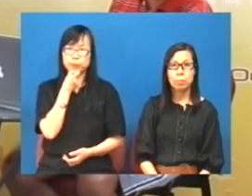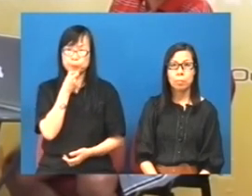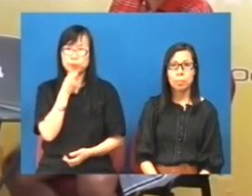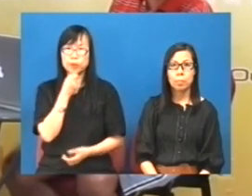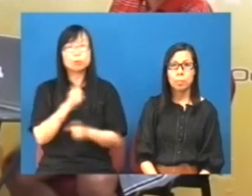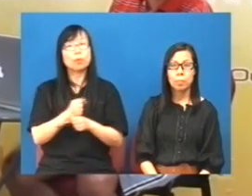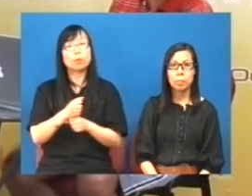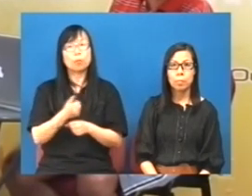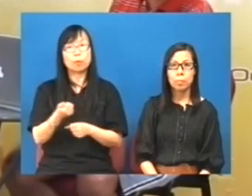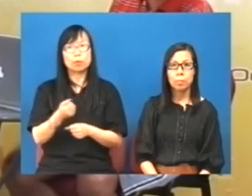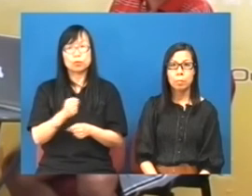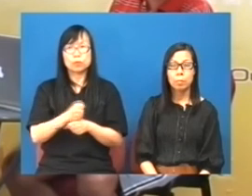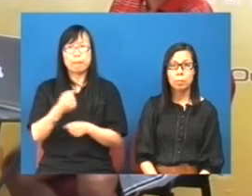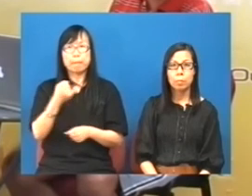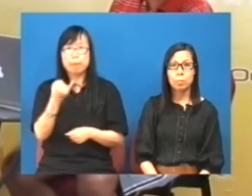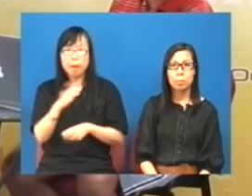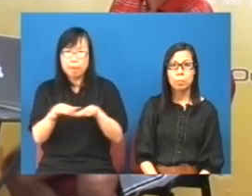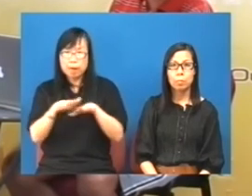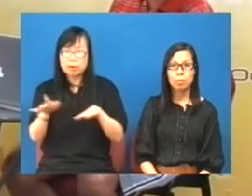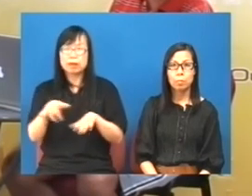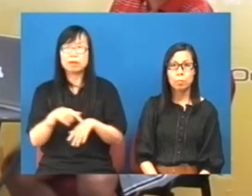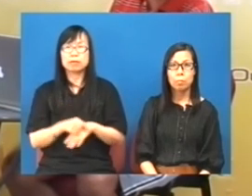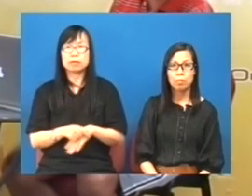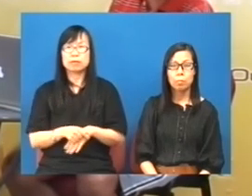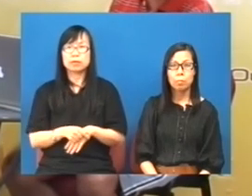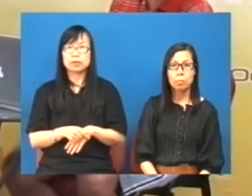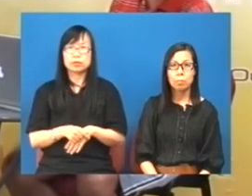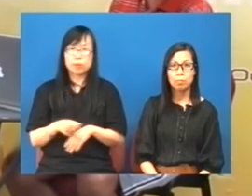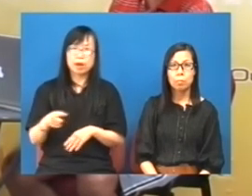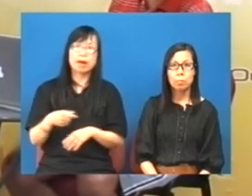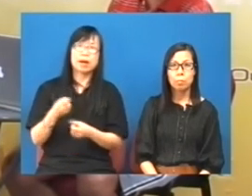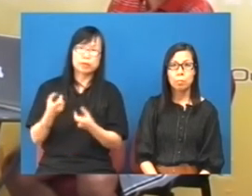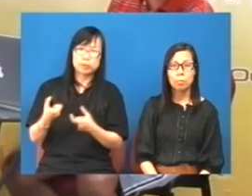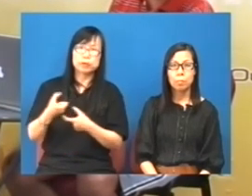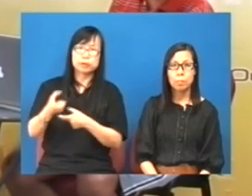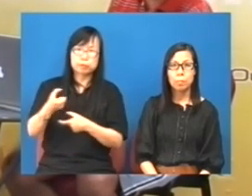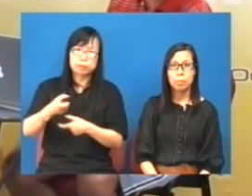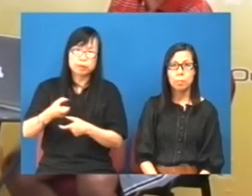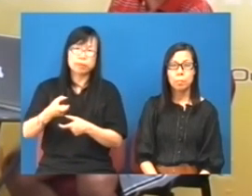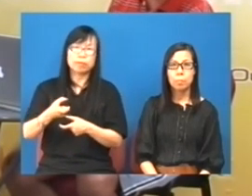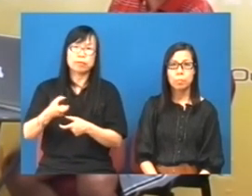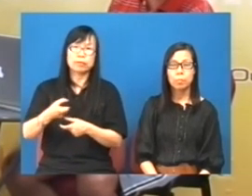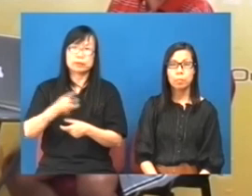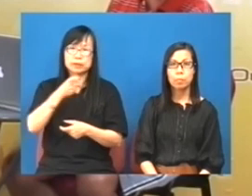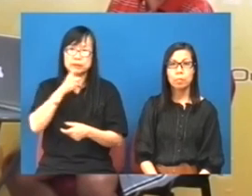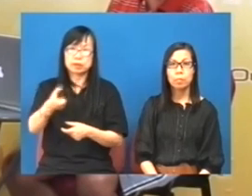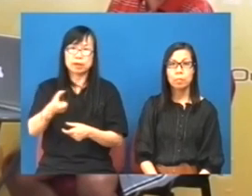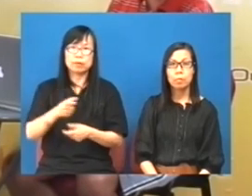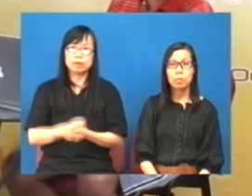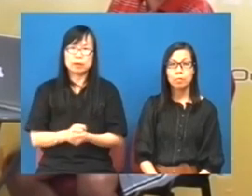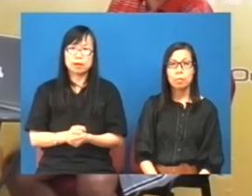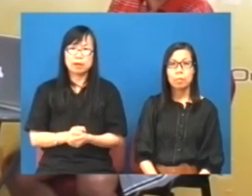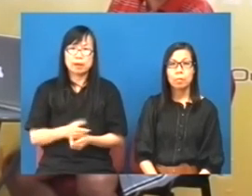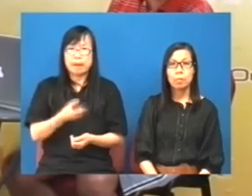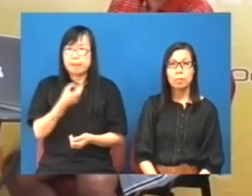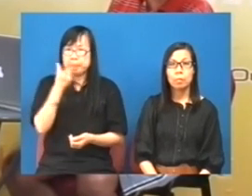那就做做得不好也好也要大脅一下他們這些人發財沽名釣魚但是他不喜歡做的事情就逼迫